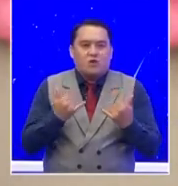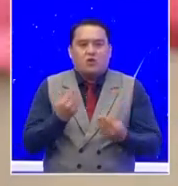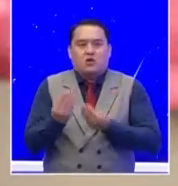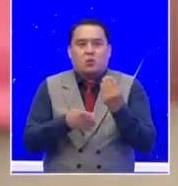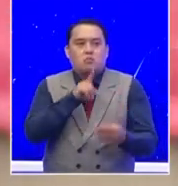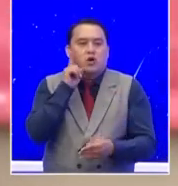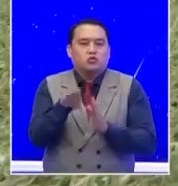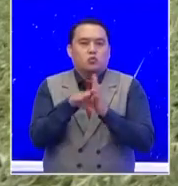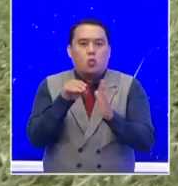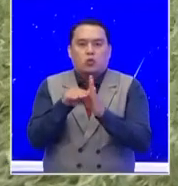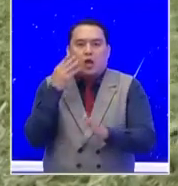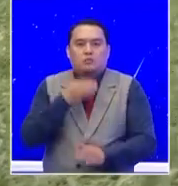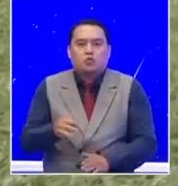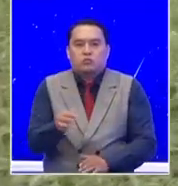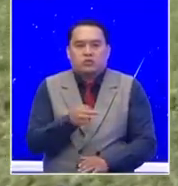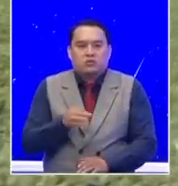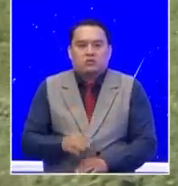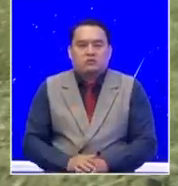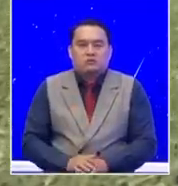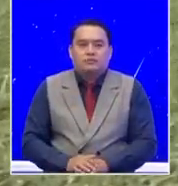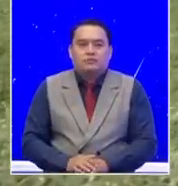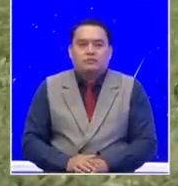молодежной сборной алматинской области